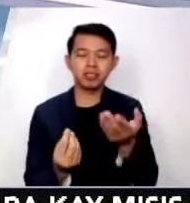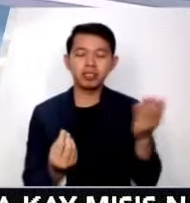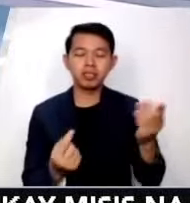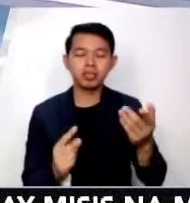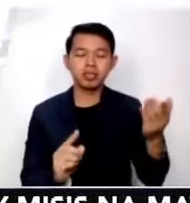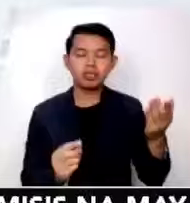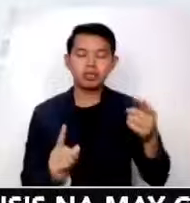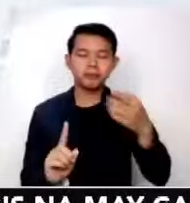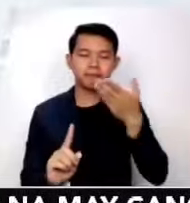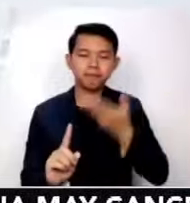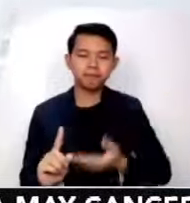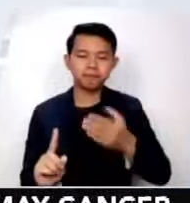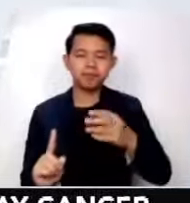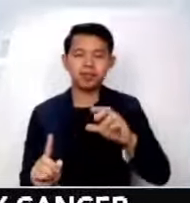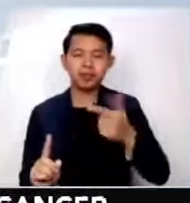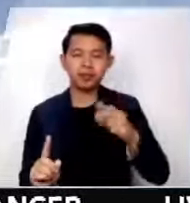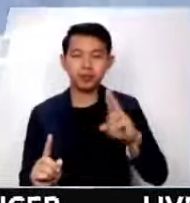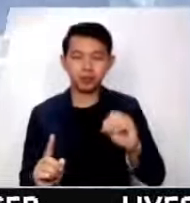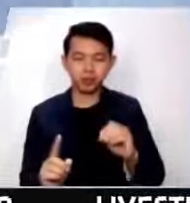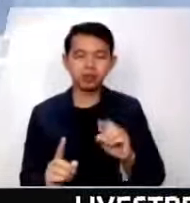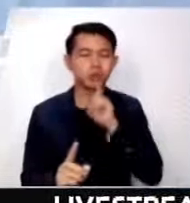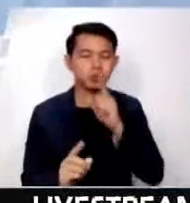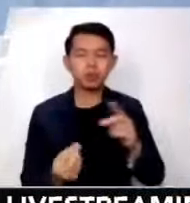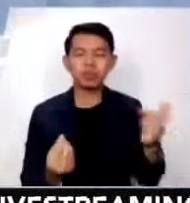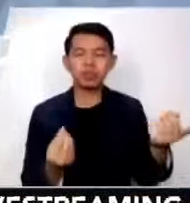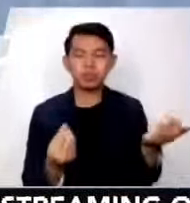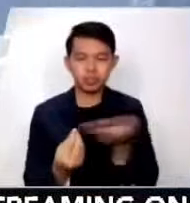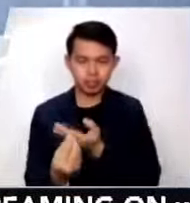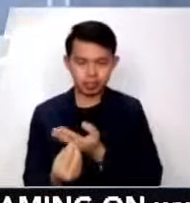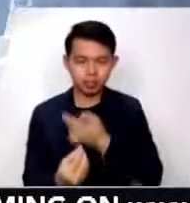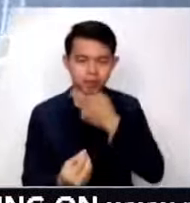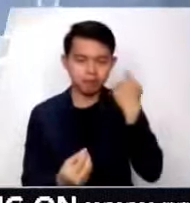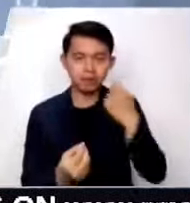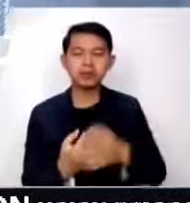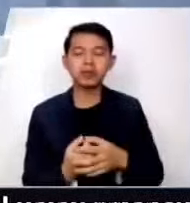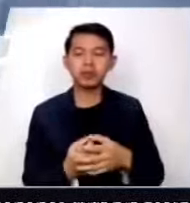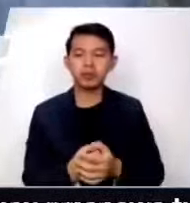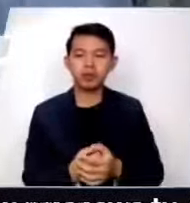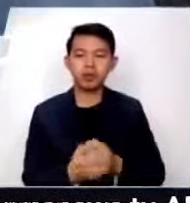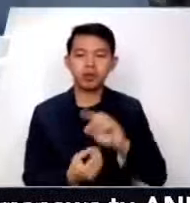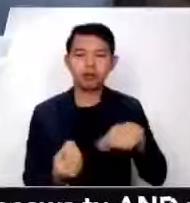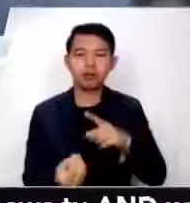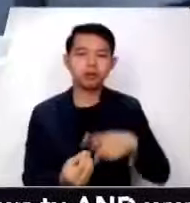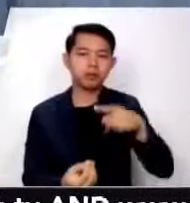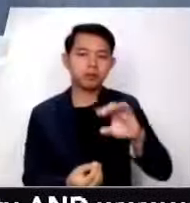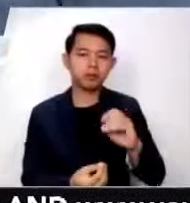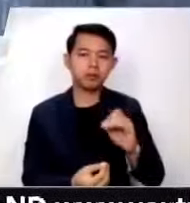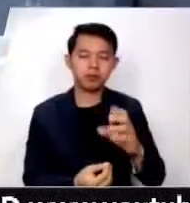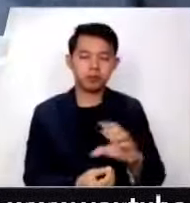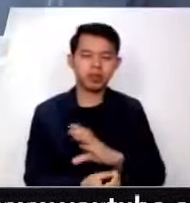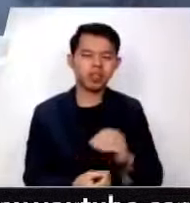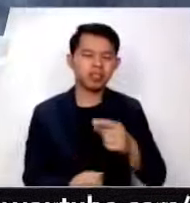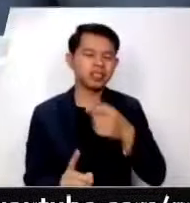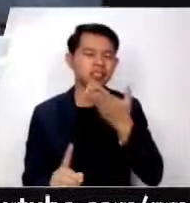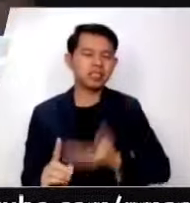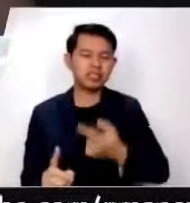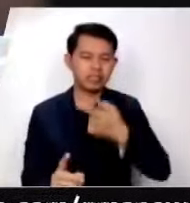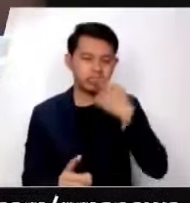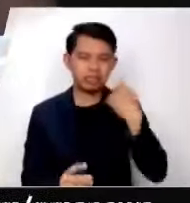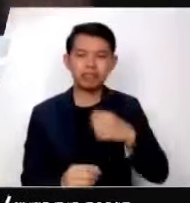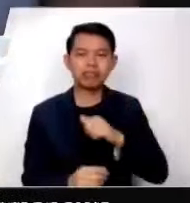DILG para sa grave misconduct. Conduct prejudicial to the best interest of the service, gross neglect of